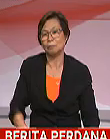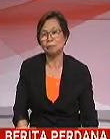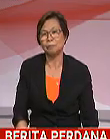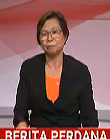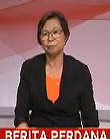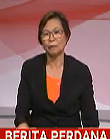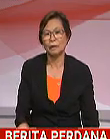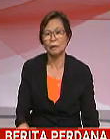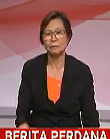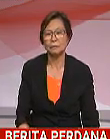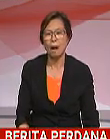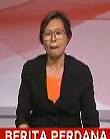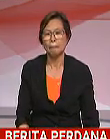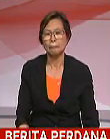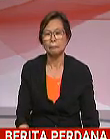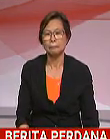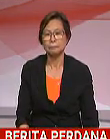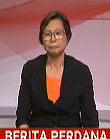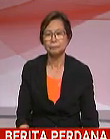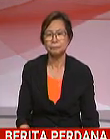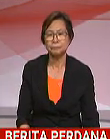Hasil ujian kepada suspek ini